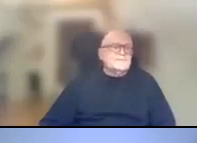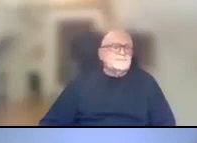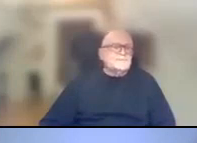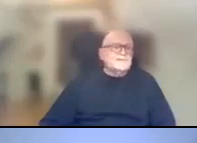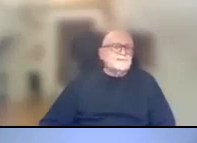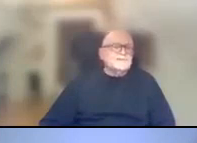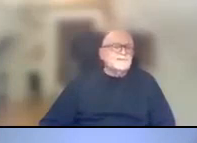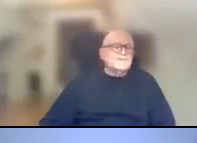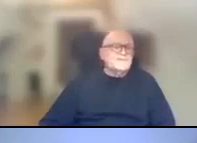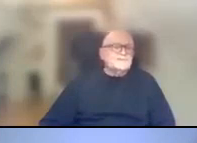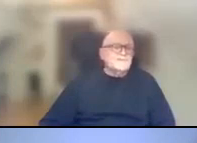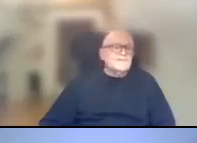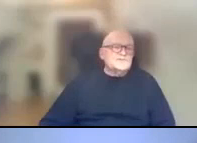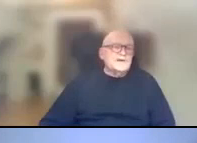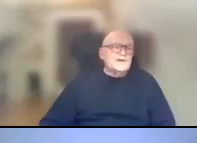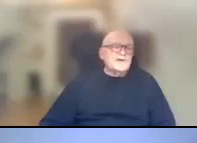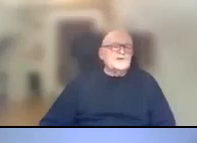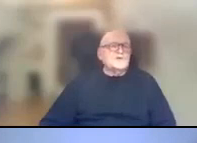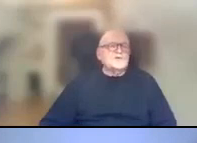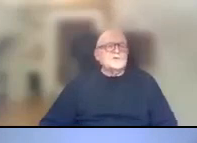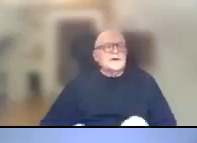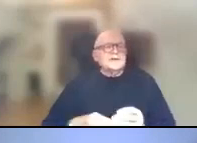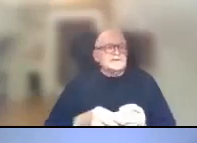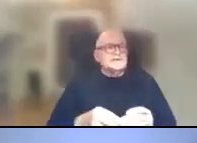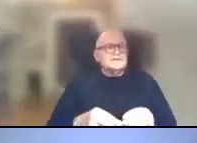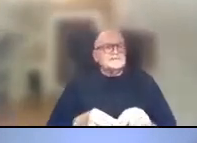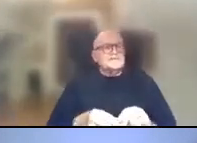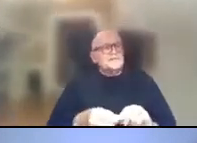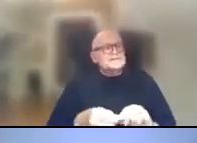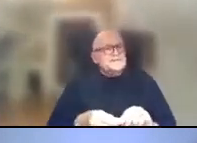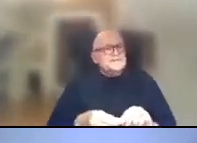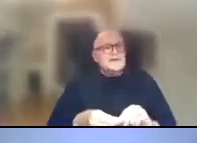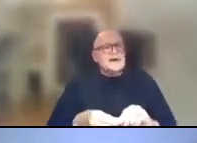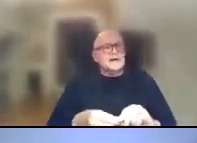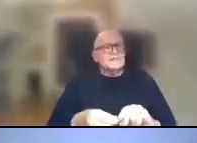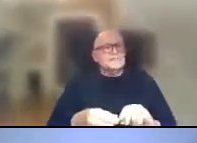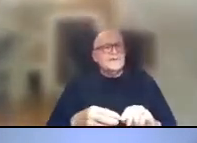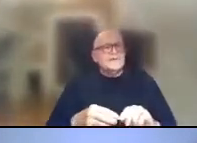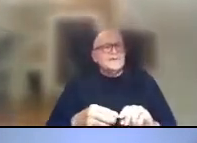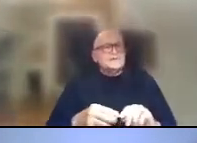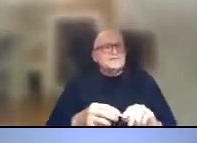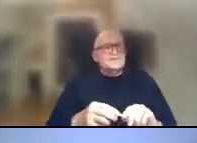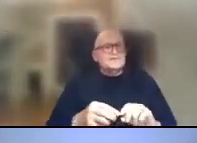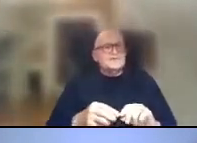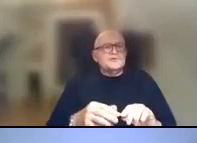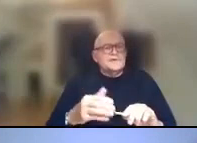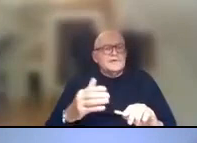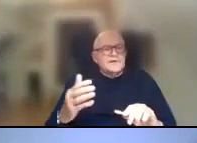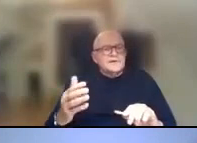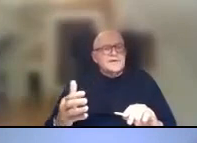es gibt, wie Sie unschwer erkennen können, eine Latenz von 7 Tagen